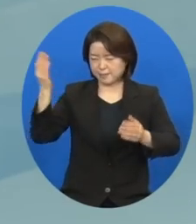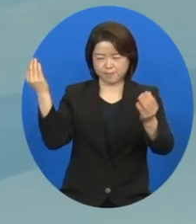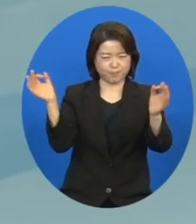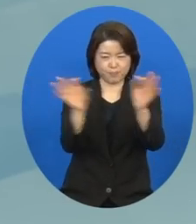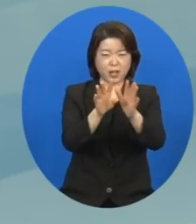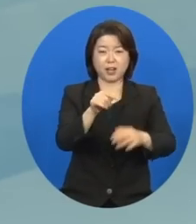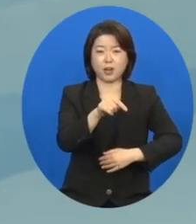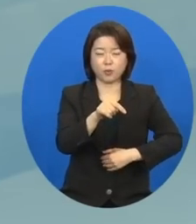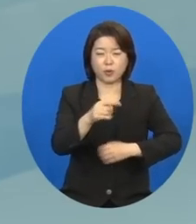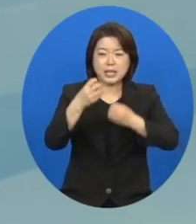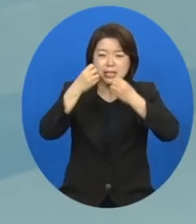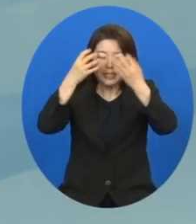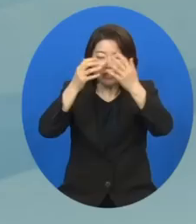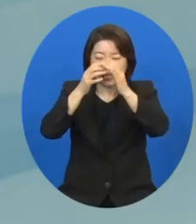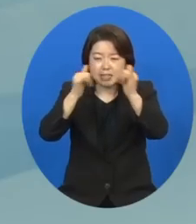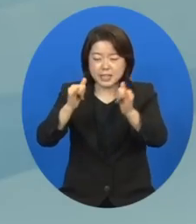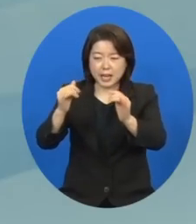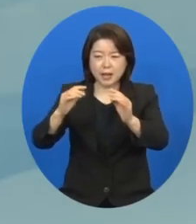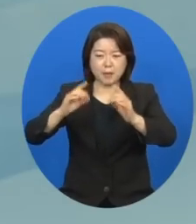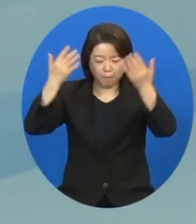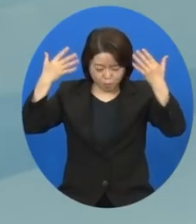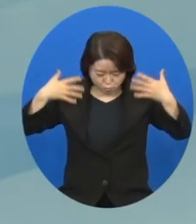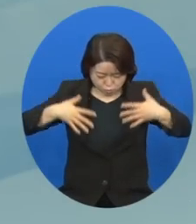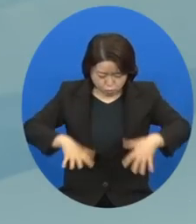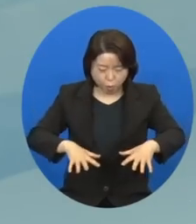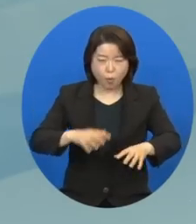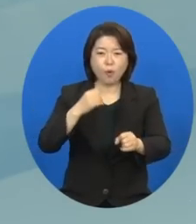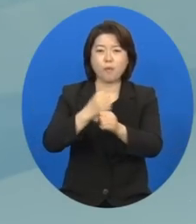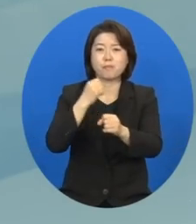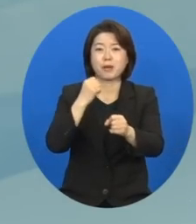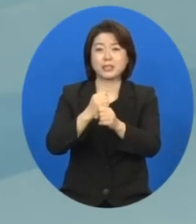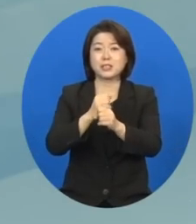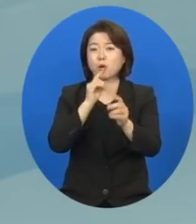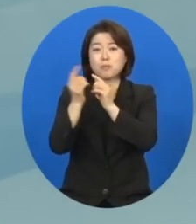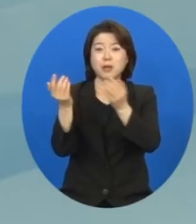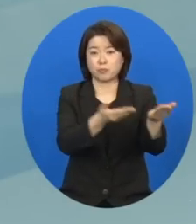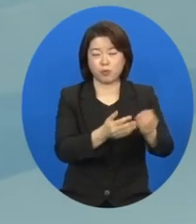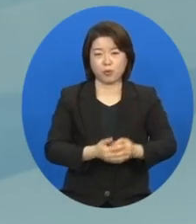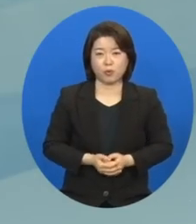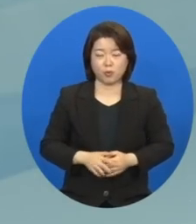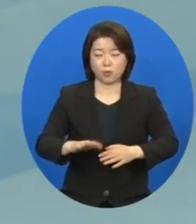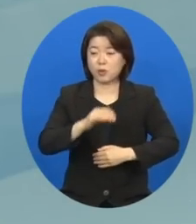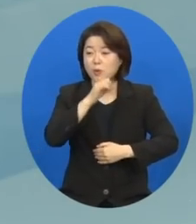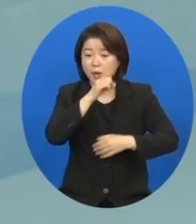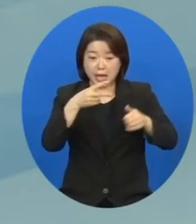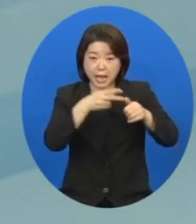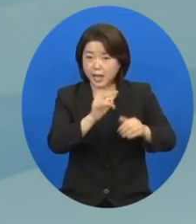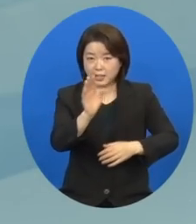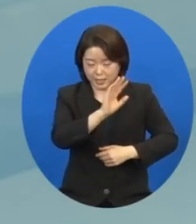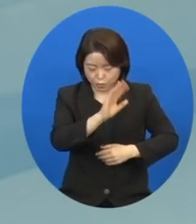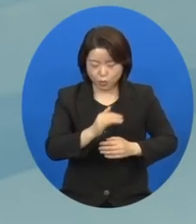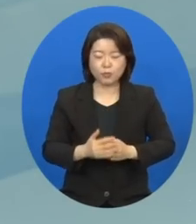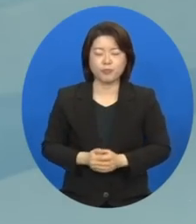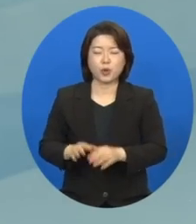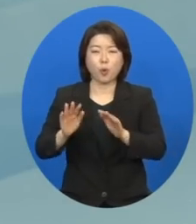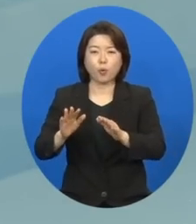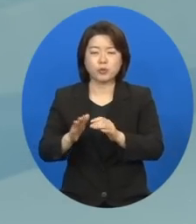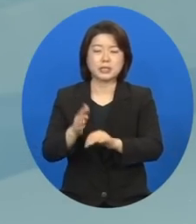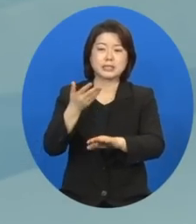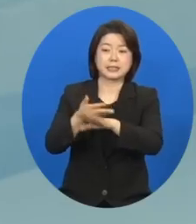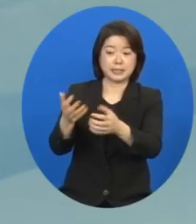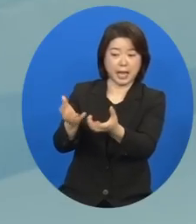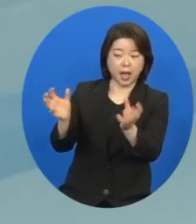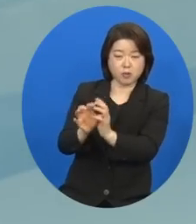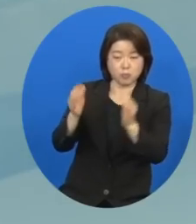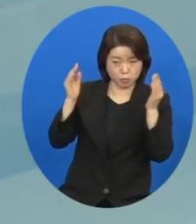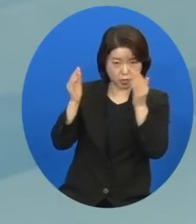이제는 새 사람의 모습으로 살라라고 말씀을 하시는 겁니다. 근데 오늘 우리가 할례를 다룰 것이 아니라 이제 다른 부분을 좀 더